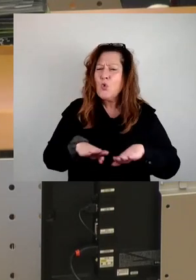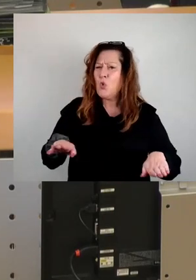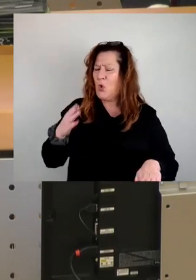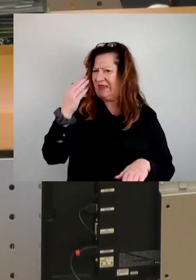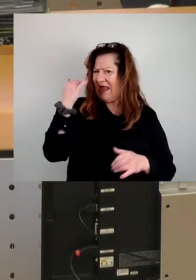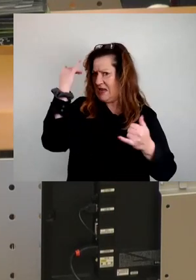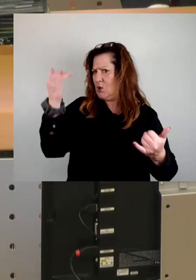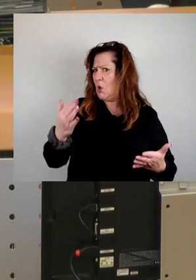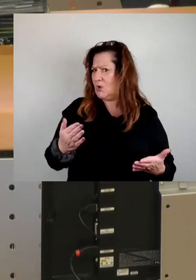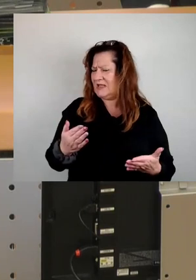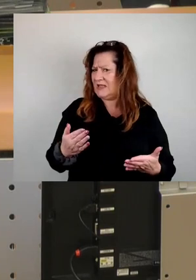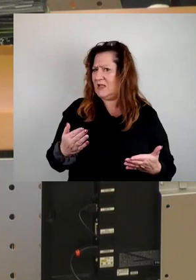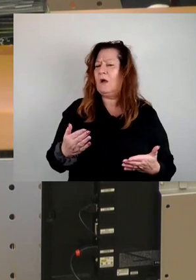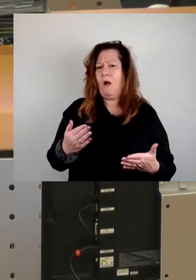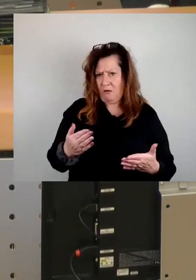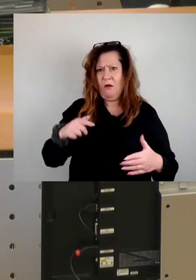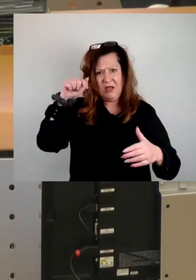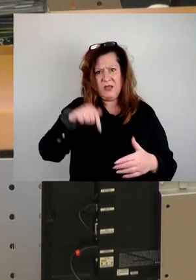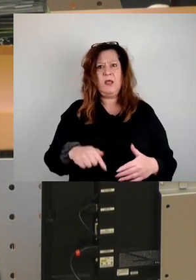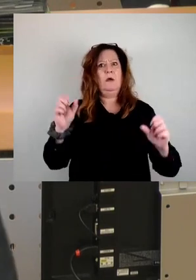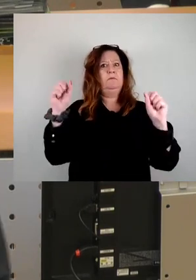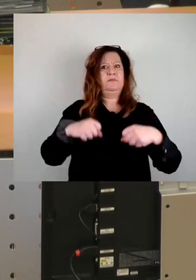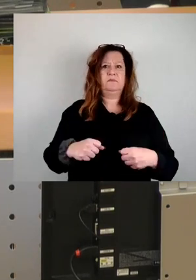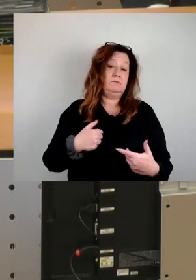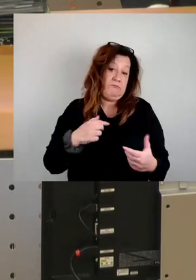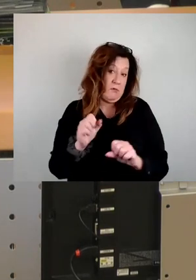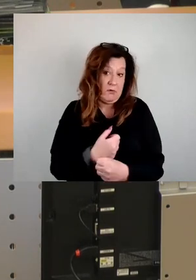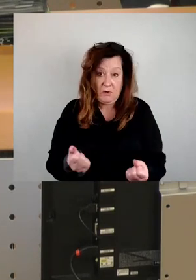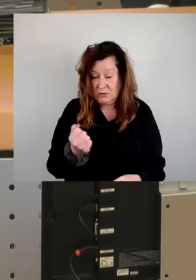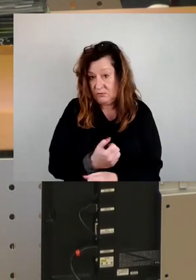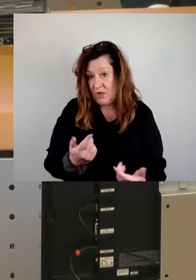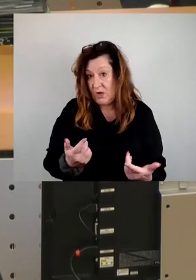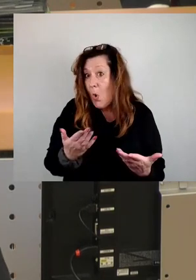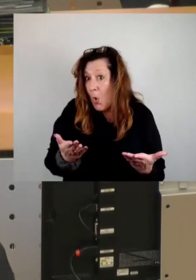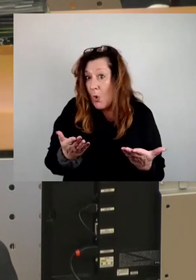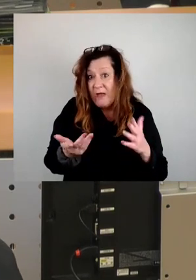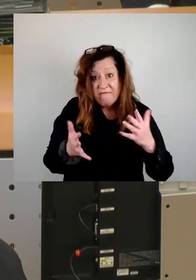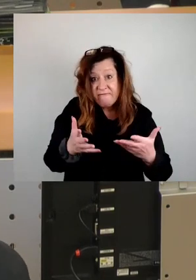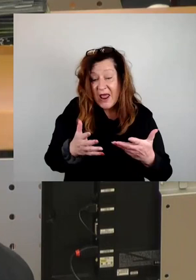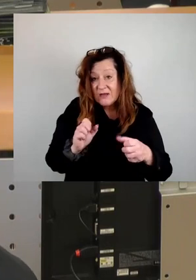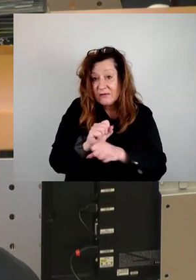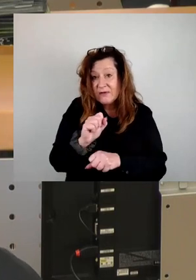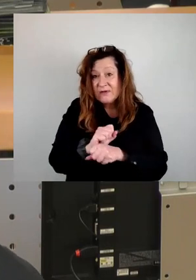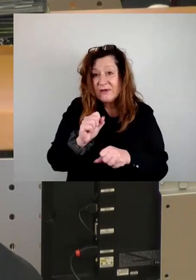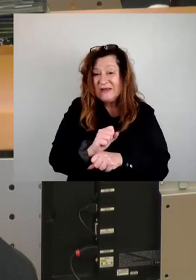achselzuckend abgenickt. Kann man nichts machen? Oder doch? Laut dieser